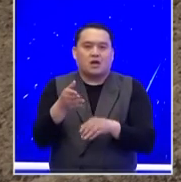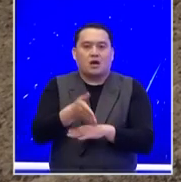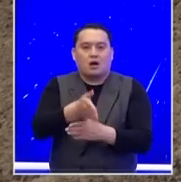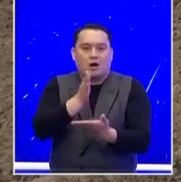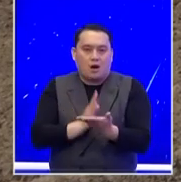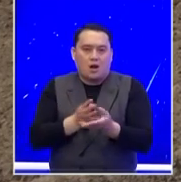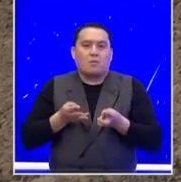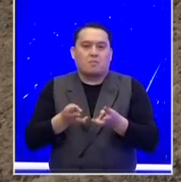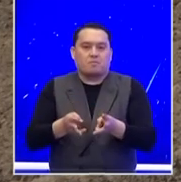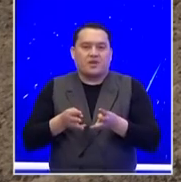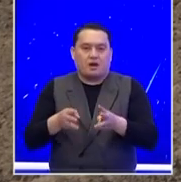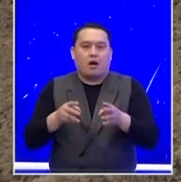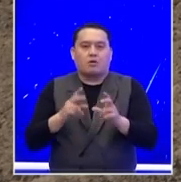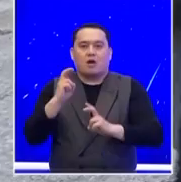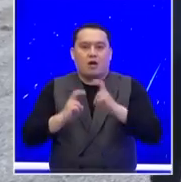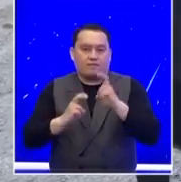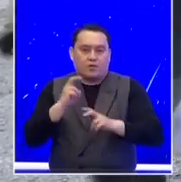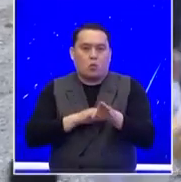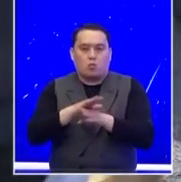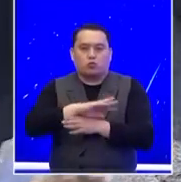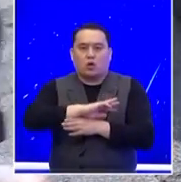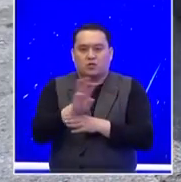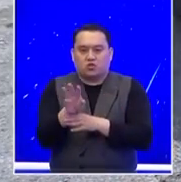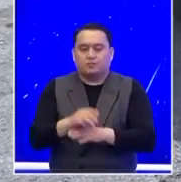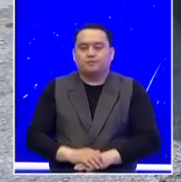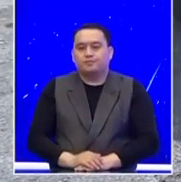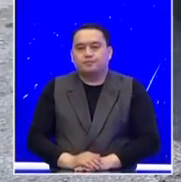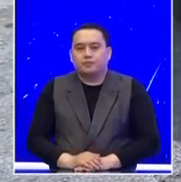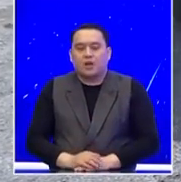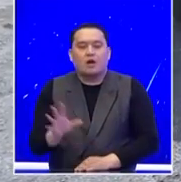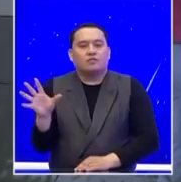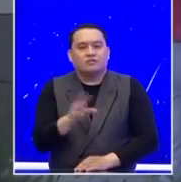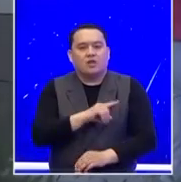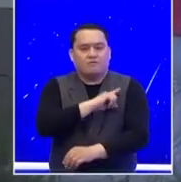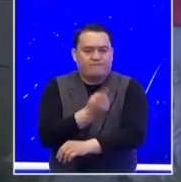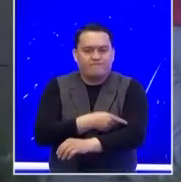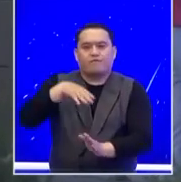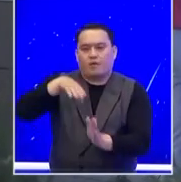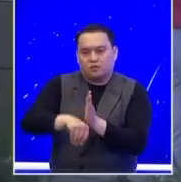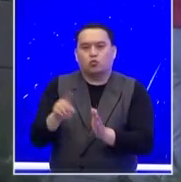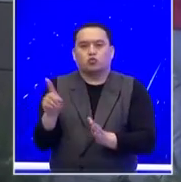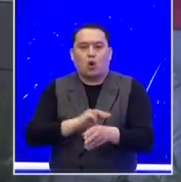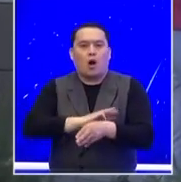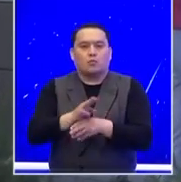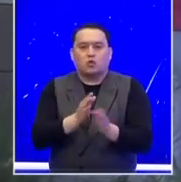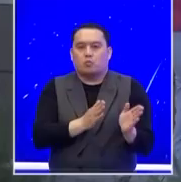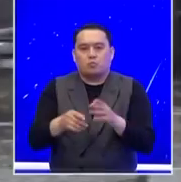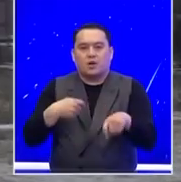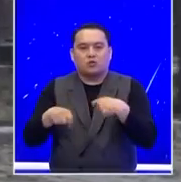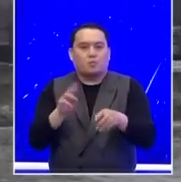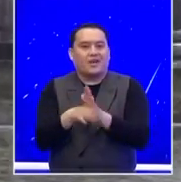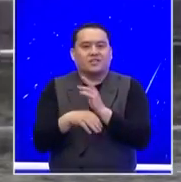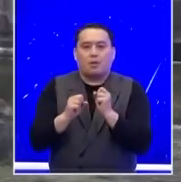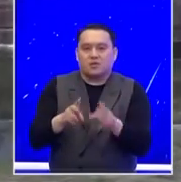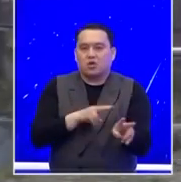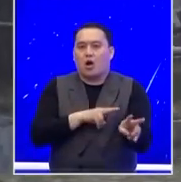хлебопекарни, они полностью обеспечены. Руководство района прилагает все усилия, задействует все возможные средства для обеспечения продовольственной безопасности